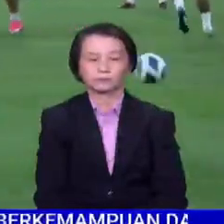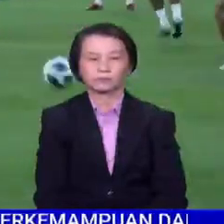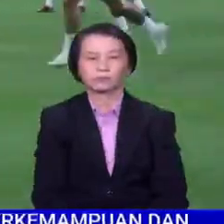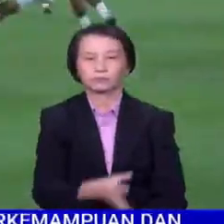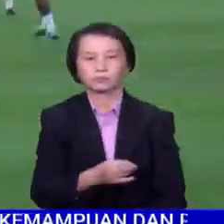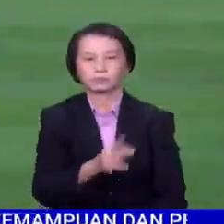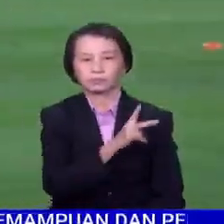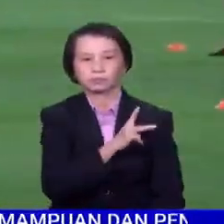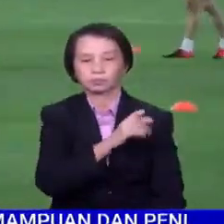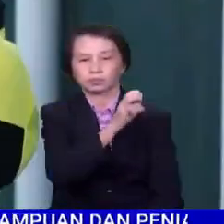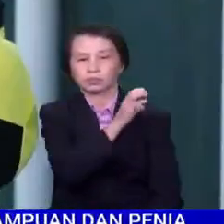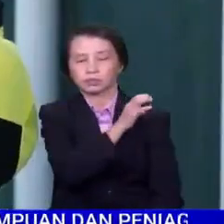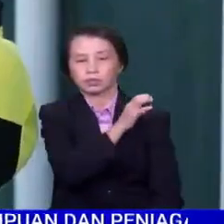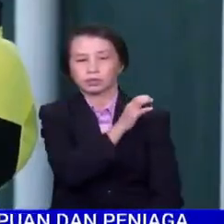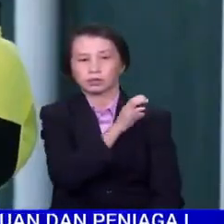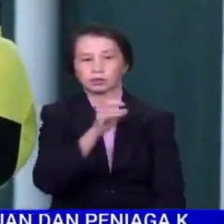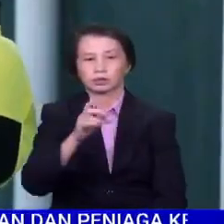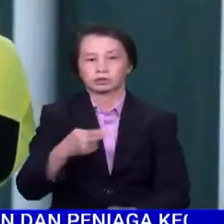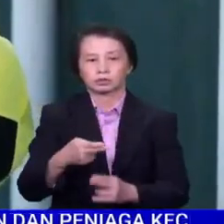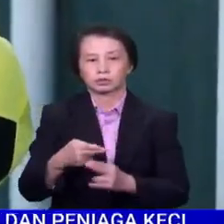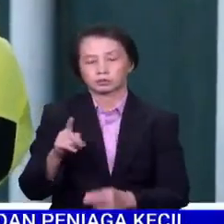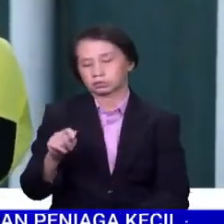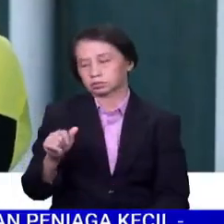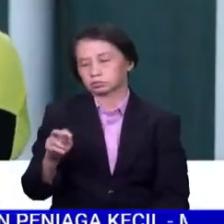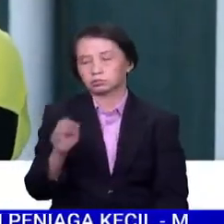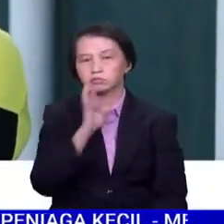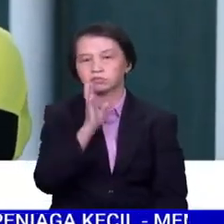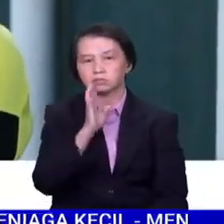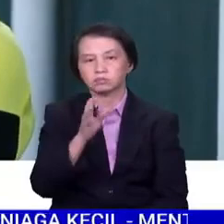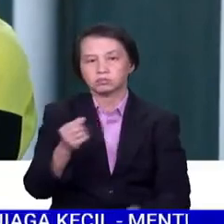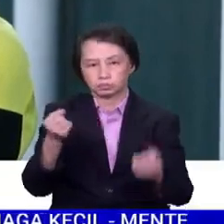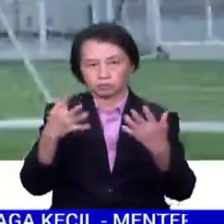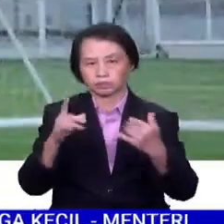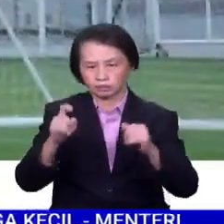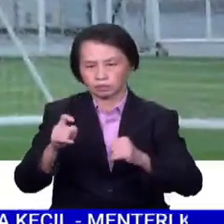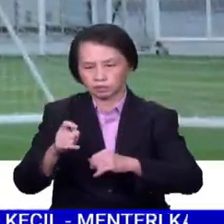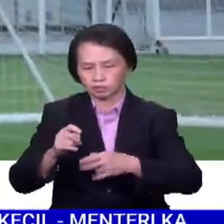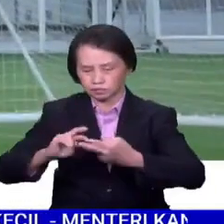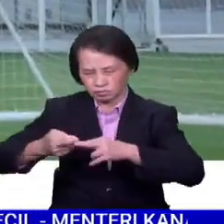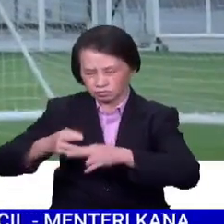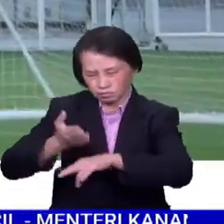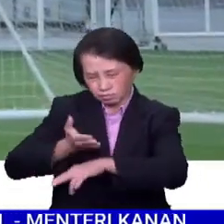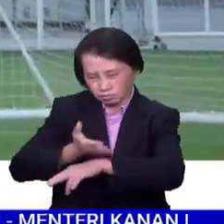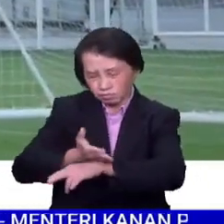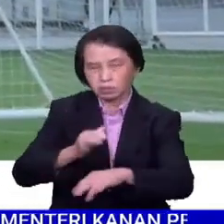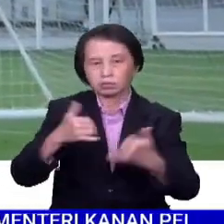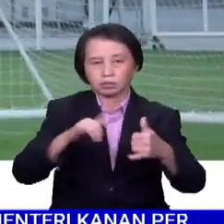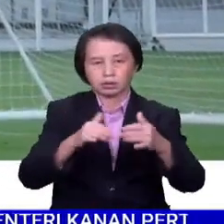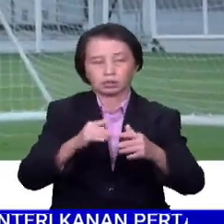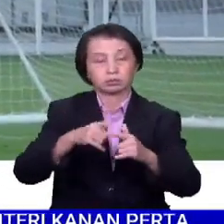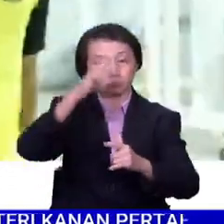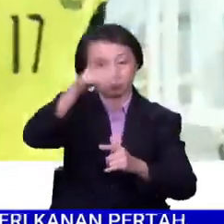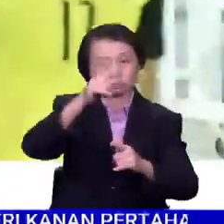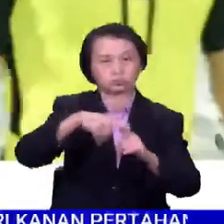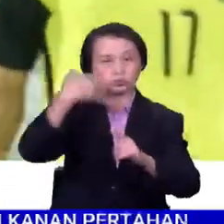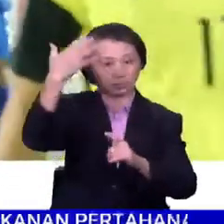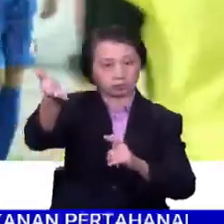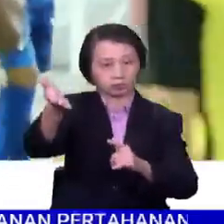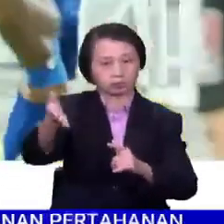Sementara itu, Ketua Jurulatih Harimau Malaya Tan Cheng Ho akui masih banyak perlu dibaiki menjelang aksi sebenar pada bulan depan.